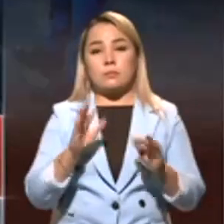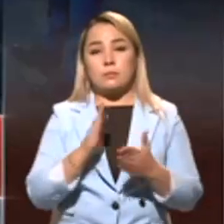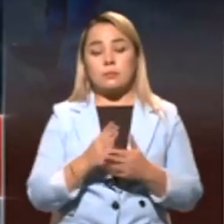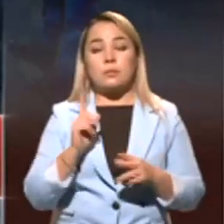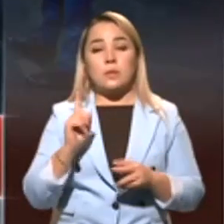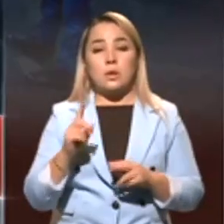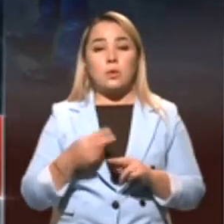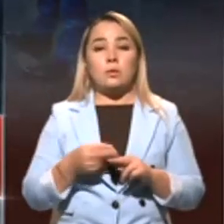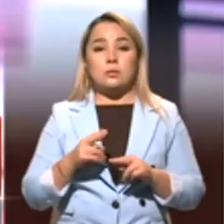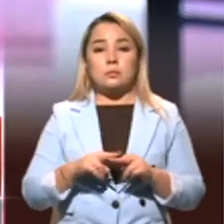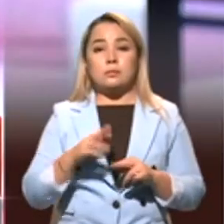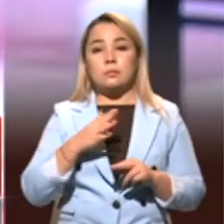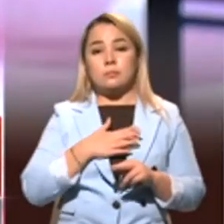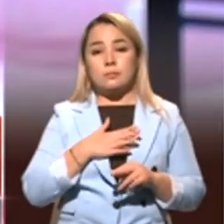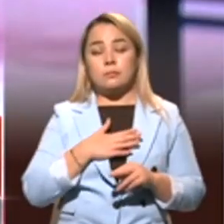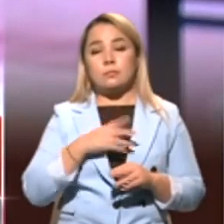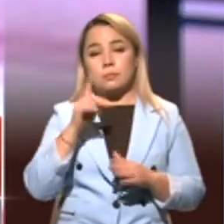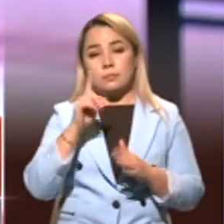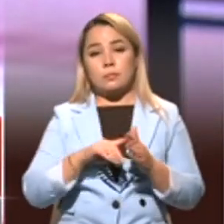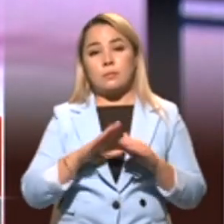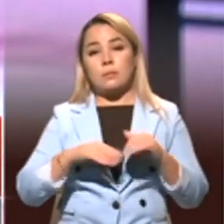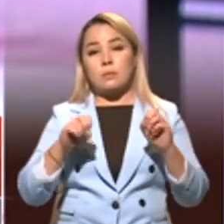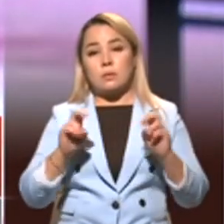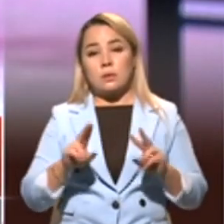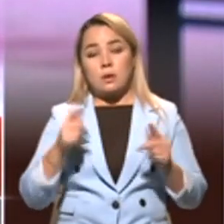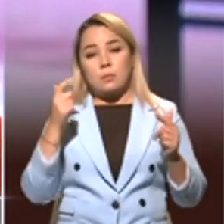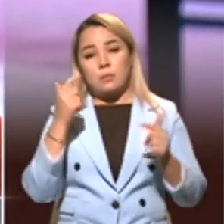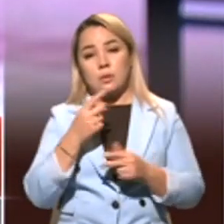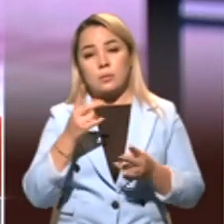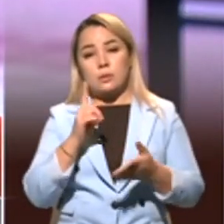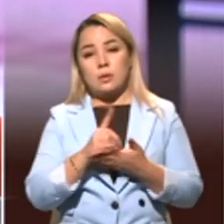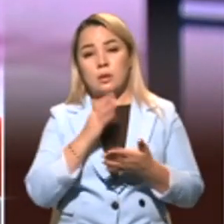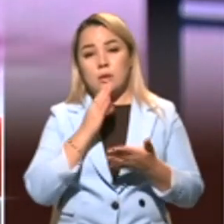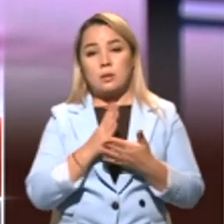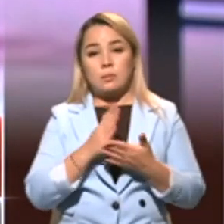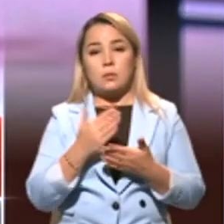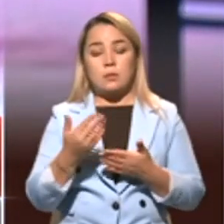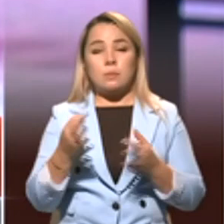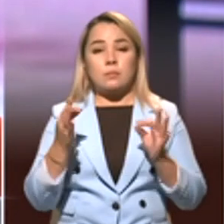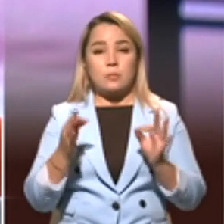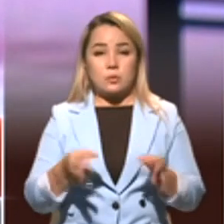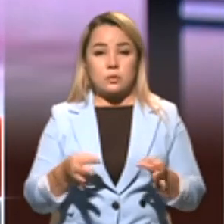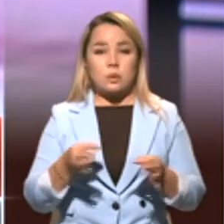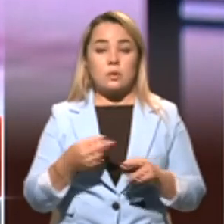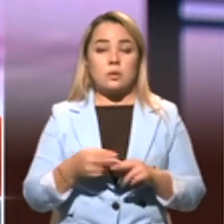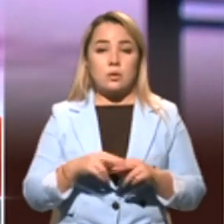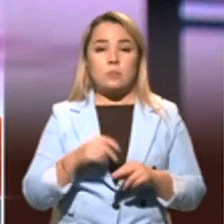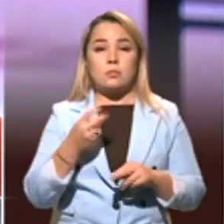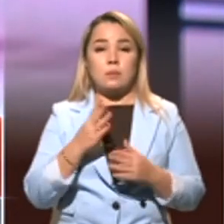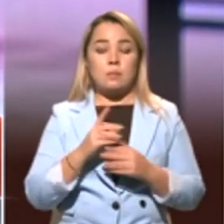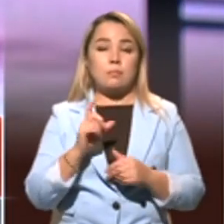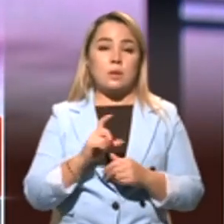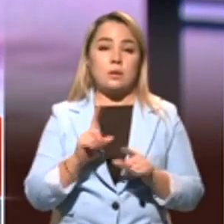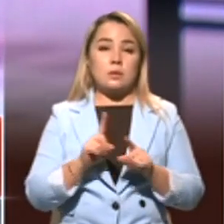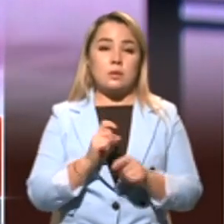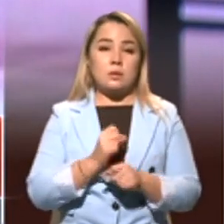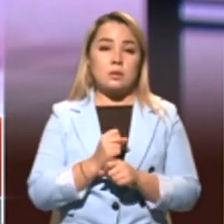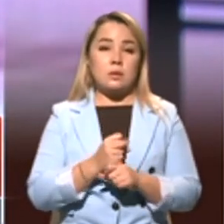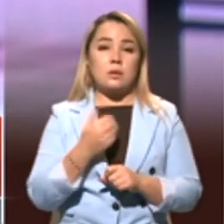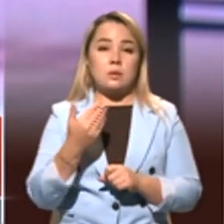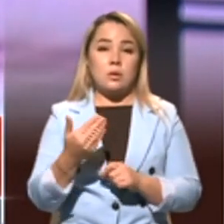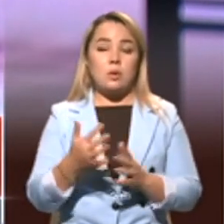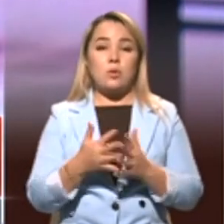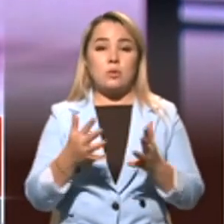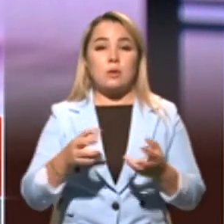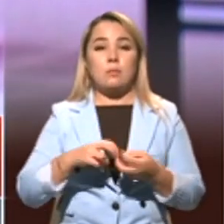Бірақ бізге ол үшін діни мамандардың өте сауатты болғаны дұрыс. Мысалы, қаншама мешіт бар ғой, сол кезде